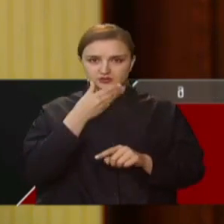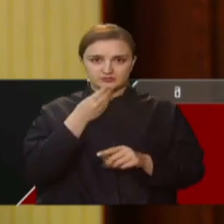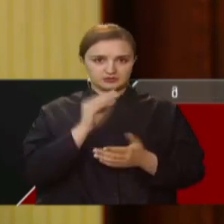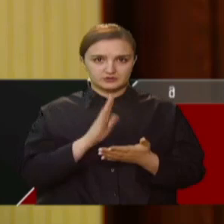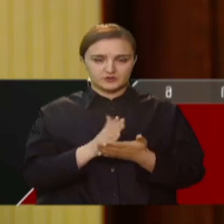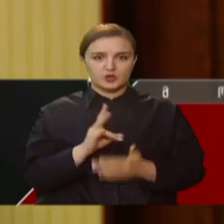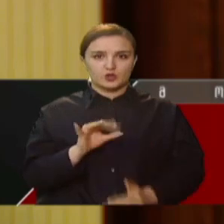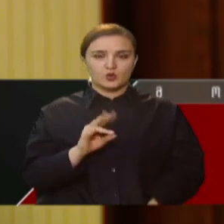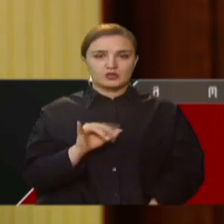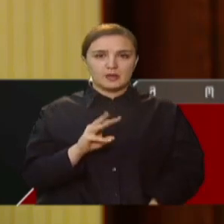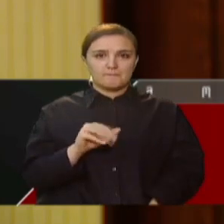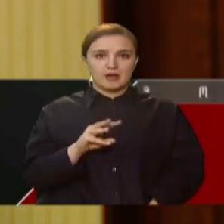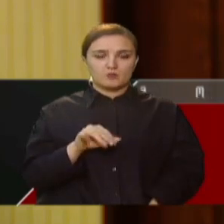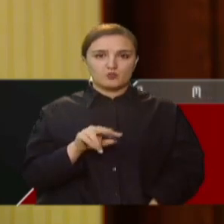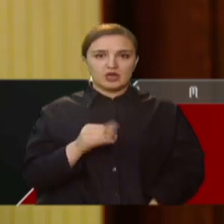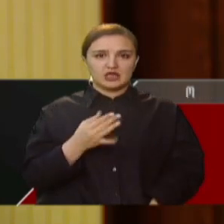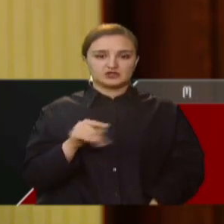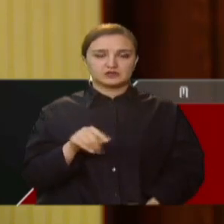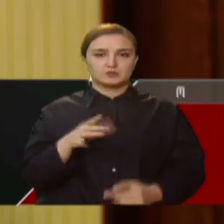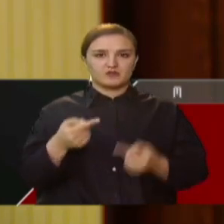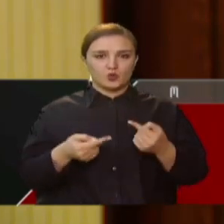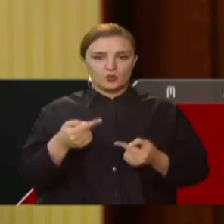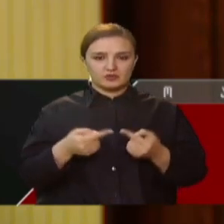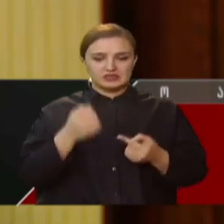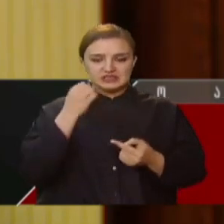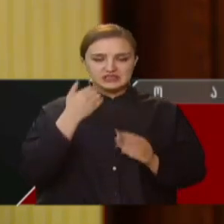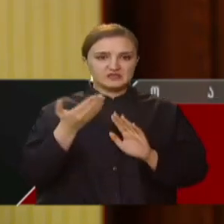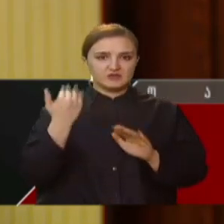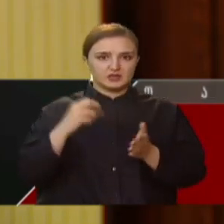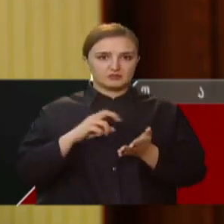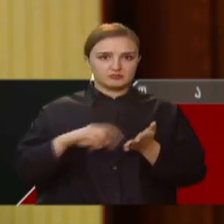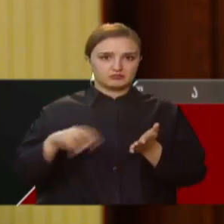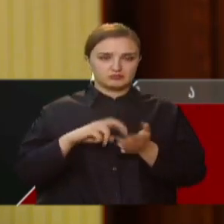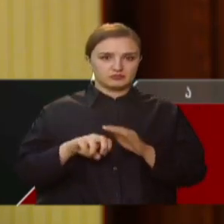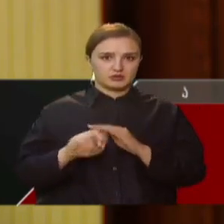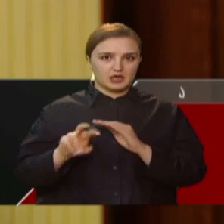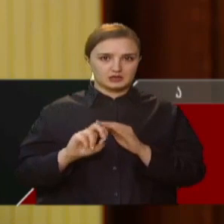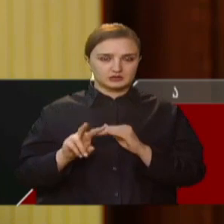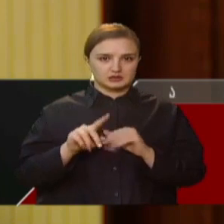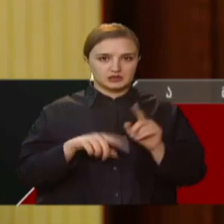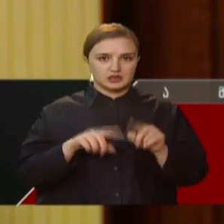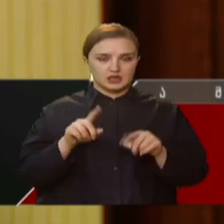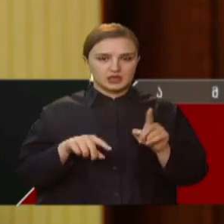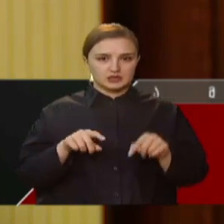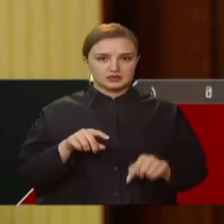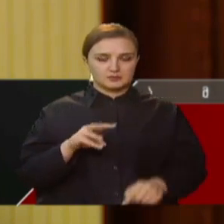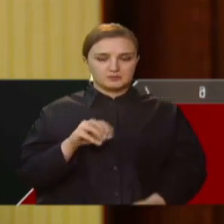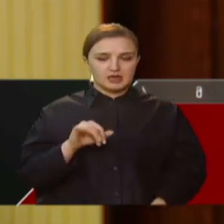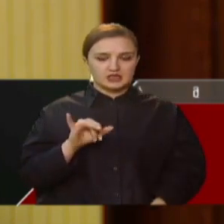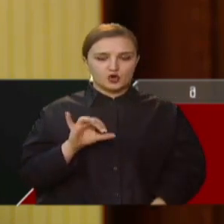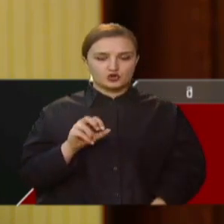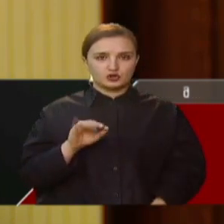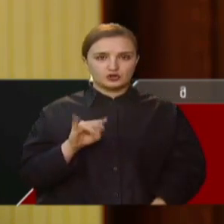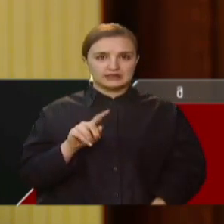Nona Mamulashvilitan konflikti iqo. Dzvelebi gaekca. Chven kitkhulobt khan Mayor Jonkidzis statusi